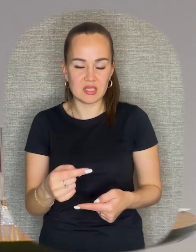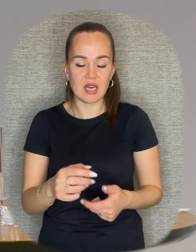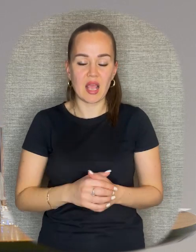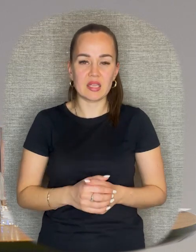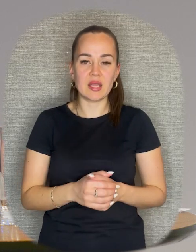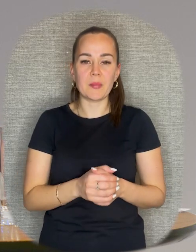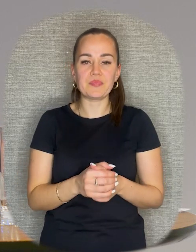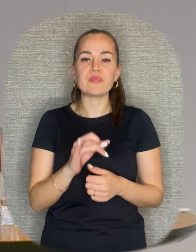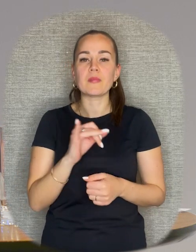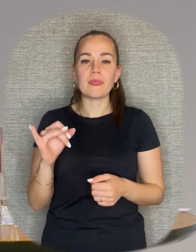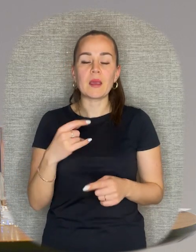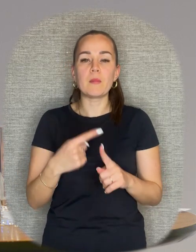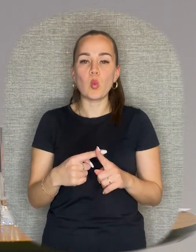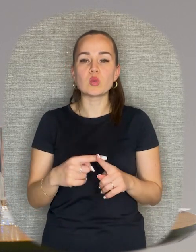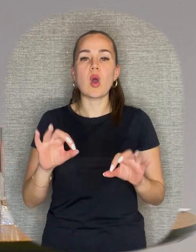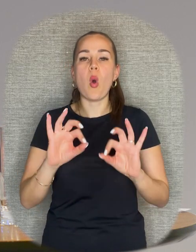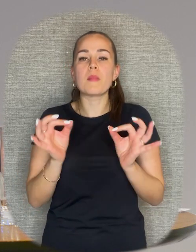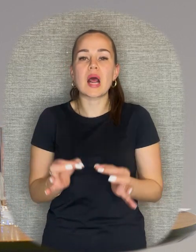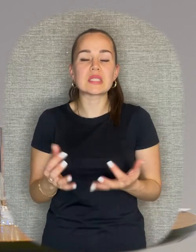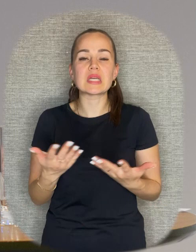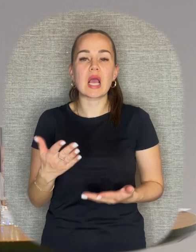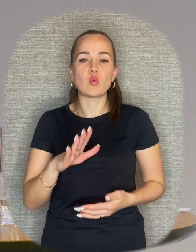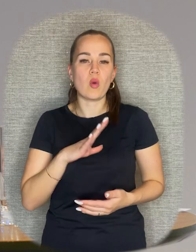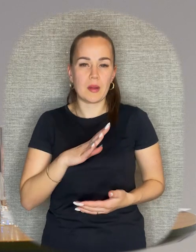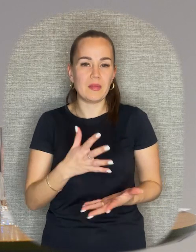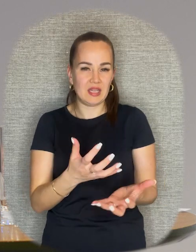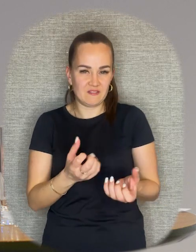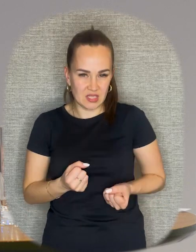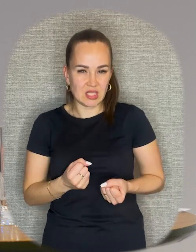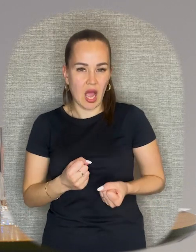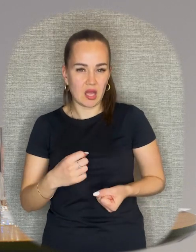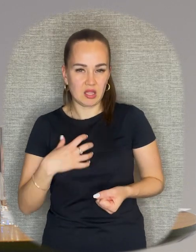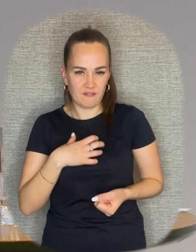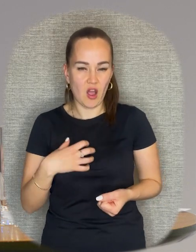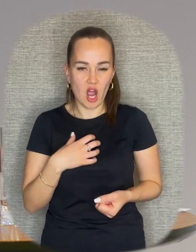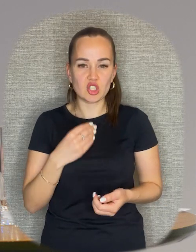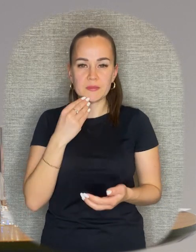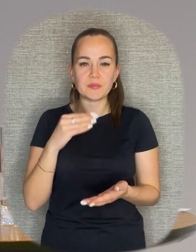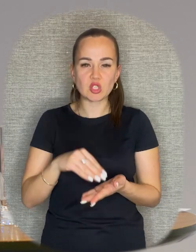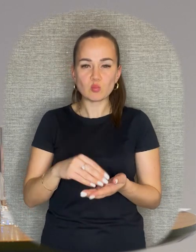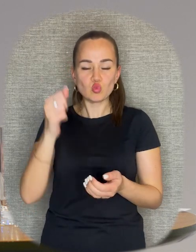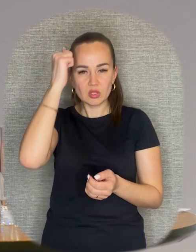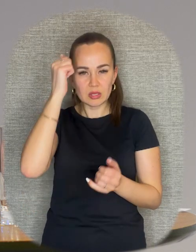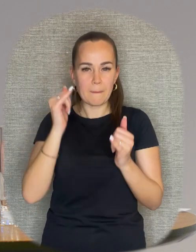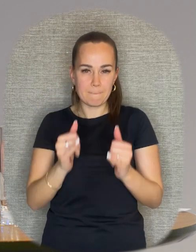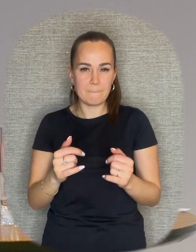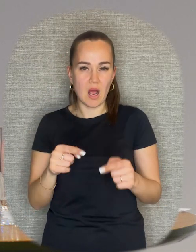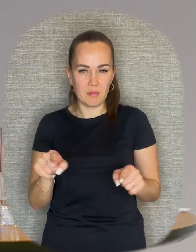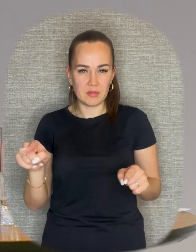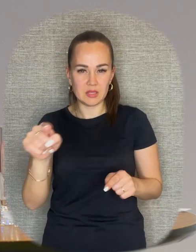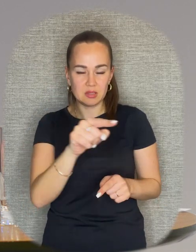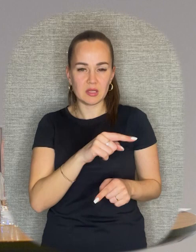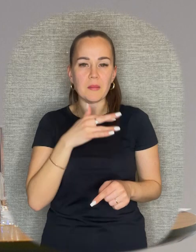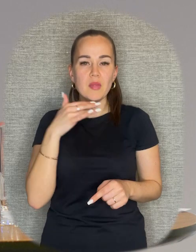Наследие но также и с тем что за образцы были взяты наиболее значимые Петербургские